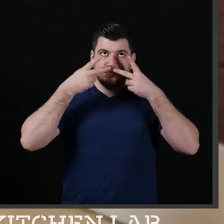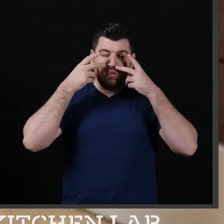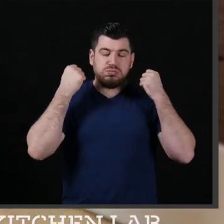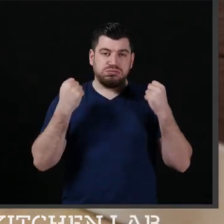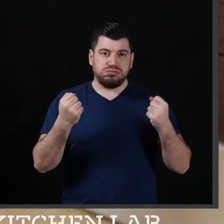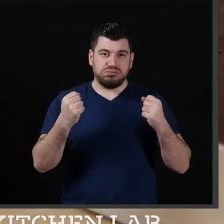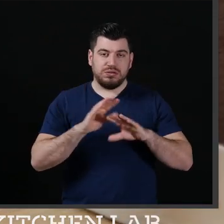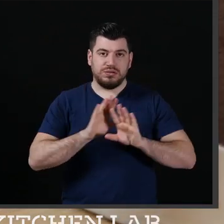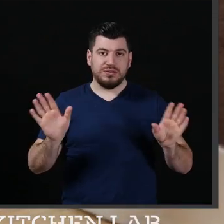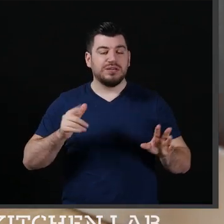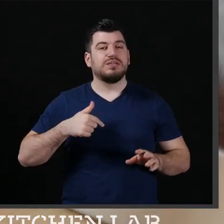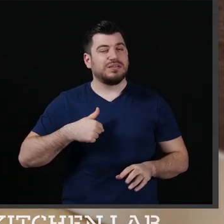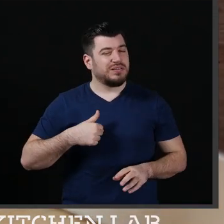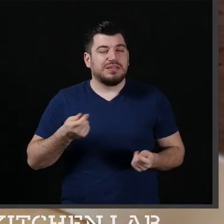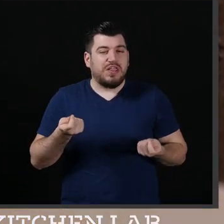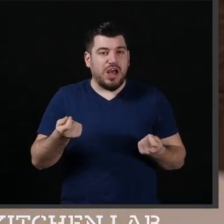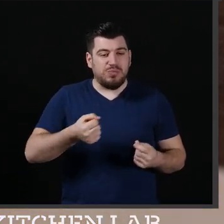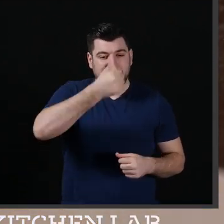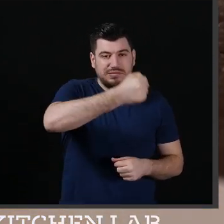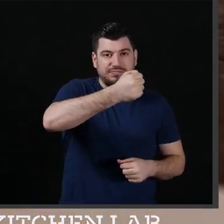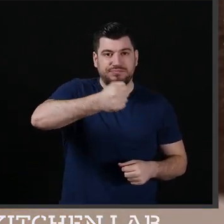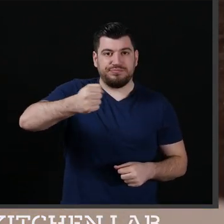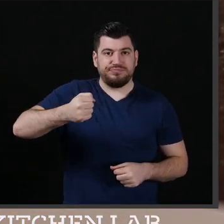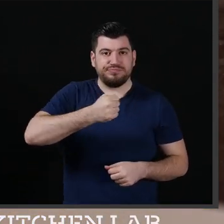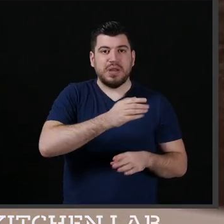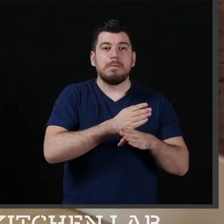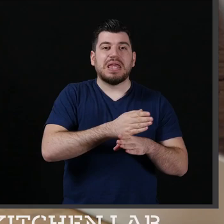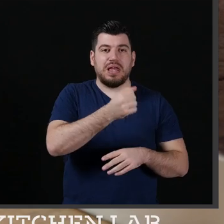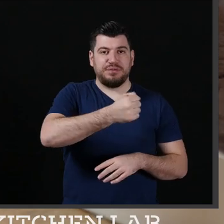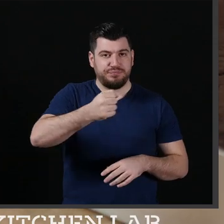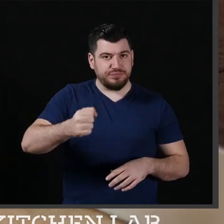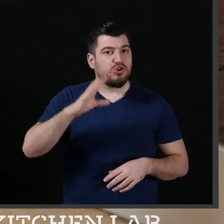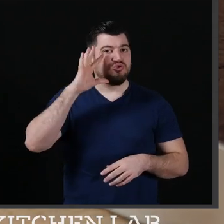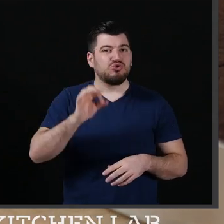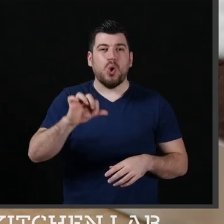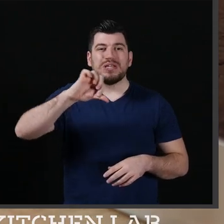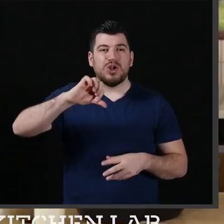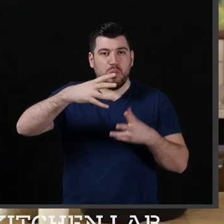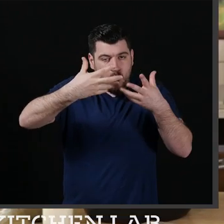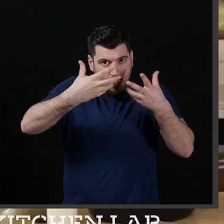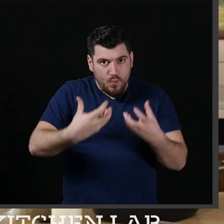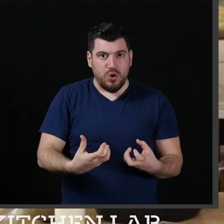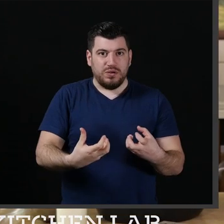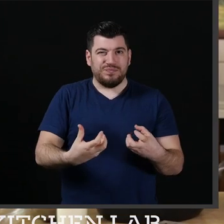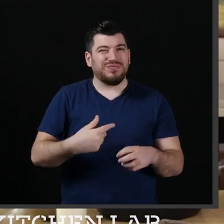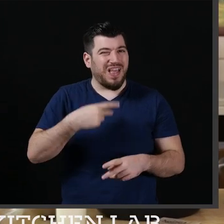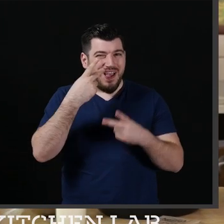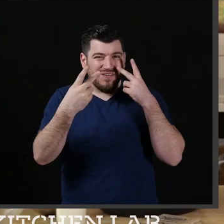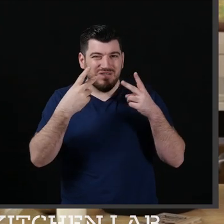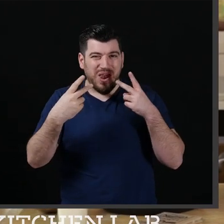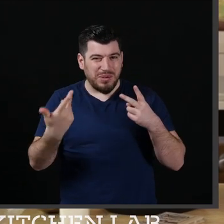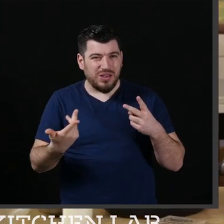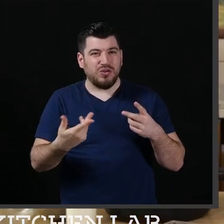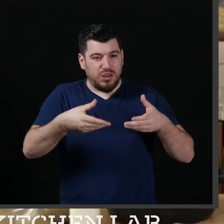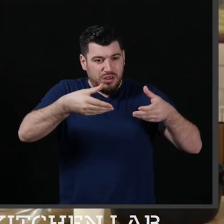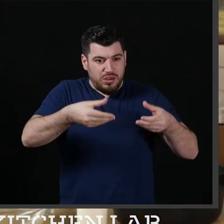μου. Θα κάνουμε τρυπίτσες με ένα μαχαίρι για να μπορέσει να σιροπιαστεί καλύτερα. Όπως βλέπετε έχει μαζέψει από τα πλάγια, είναι πολύ λογικό. Όταν θα